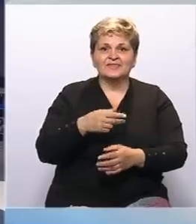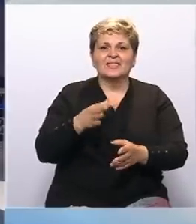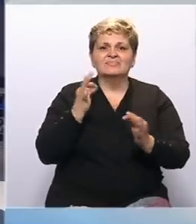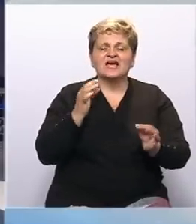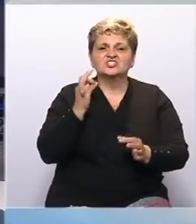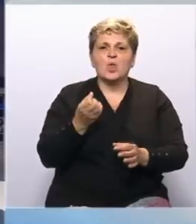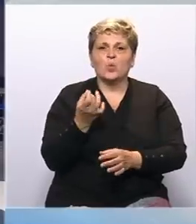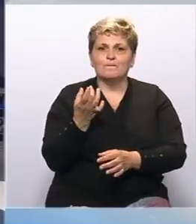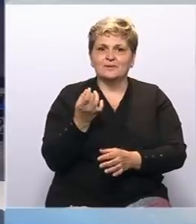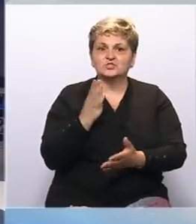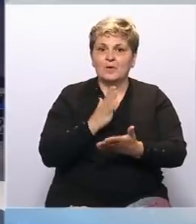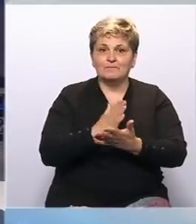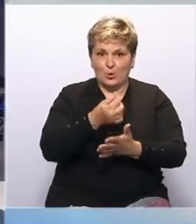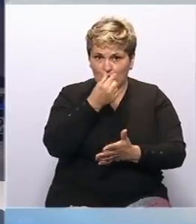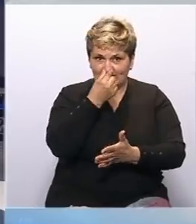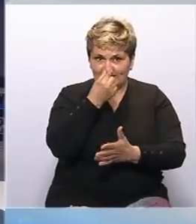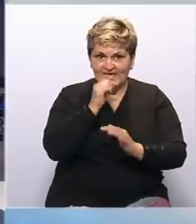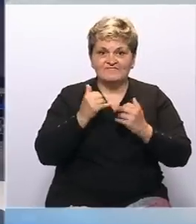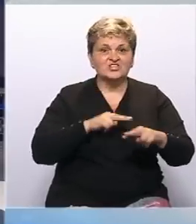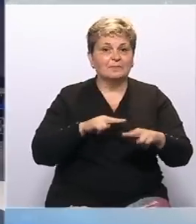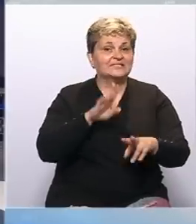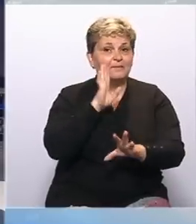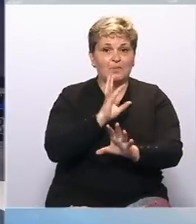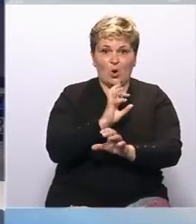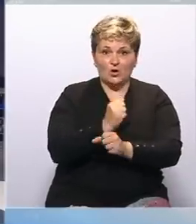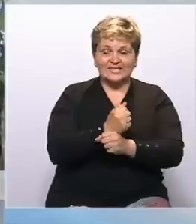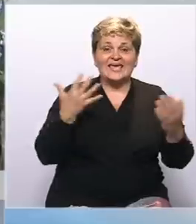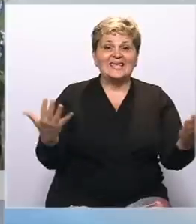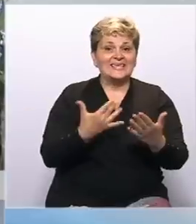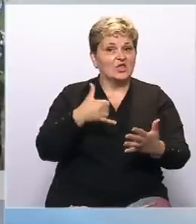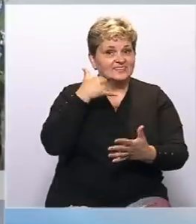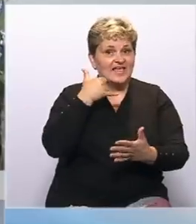žalosti u Brčko distriktu bio je u ponedjeljak. Savjet ministara Bosne i Hercegovine na